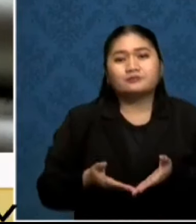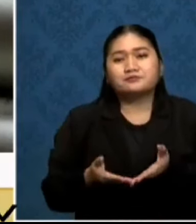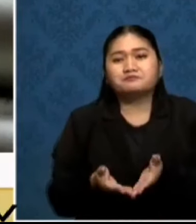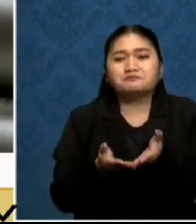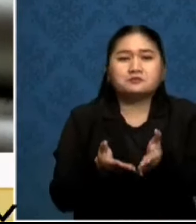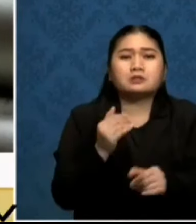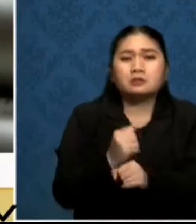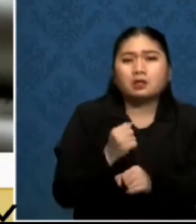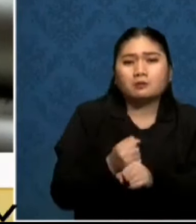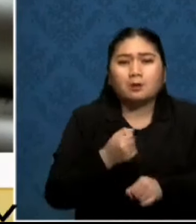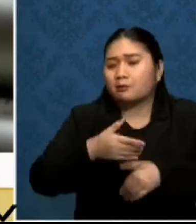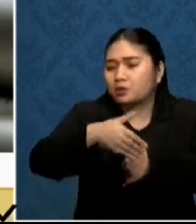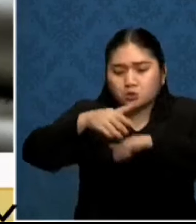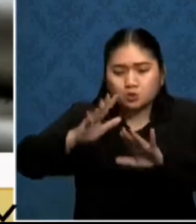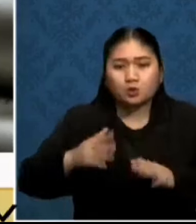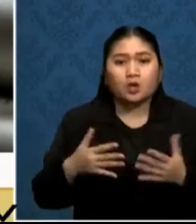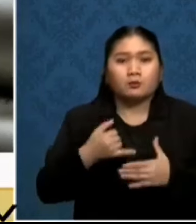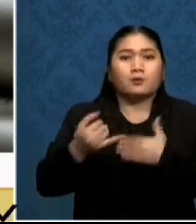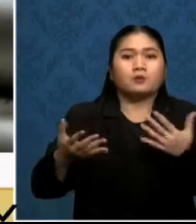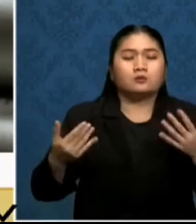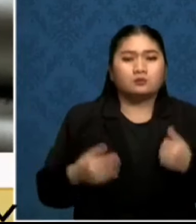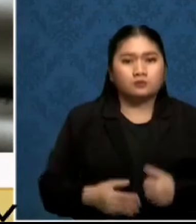หน้าชัดๆเลยครับ